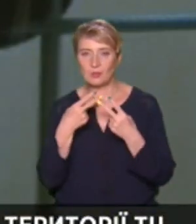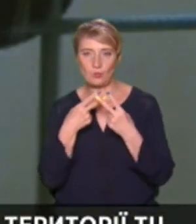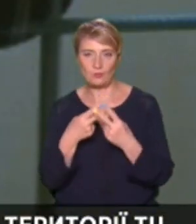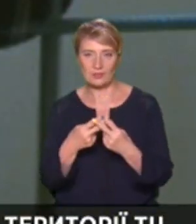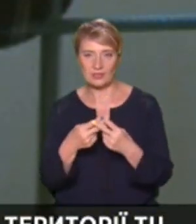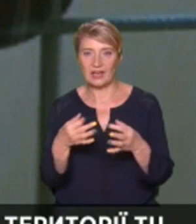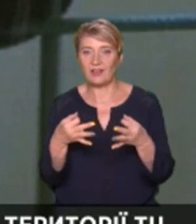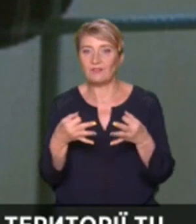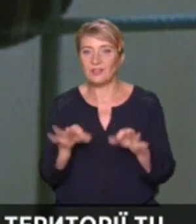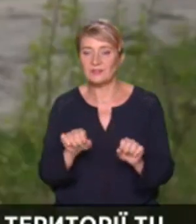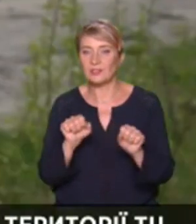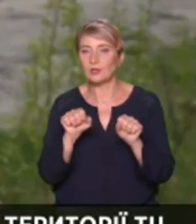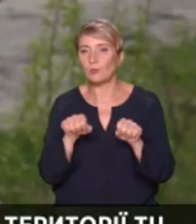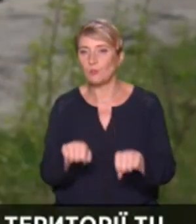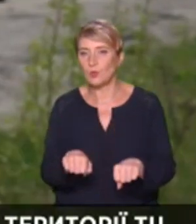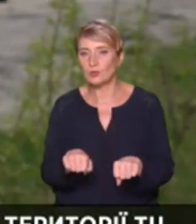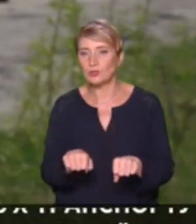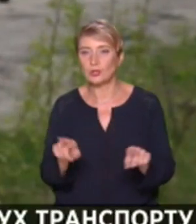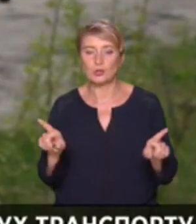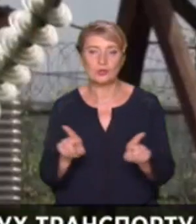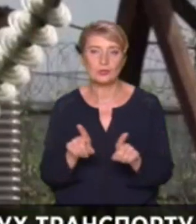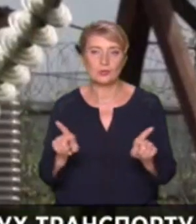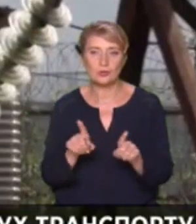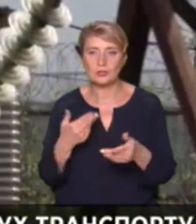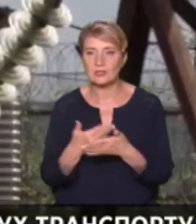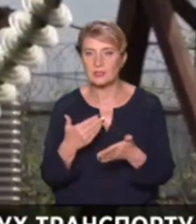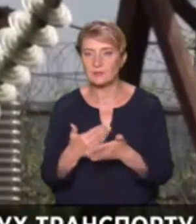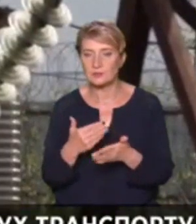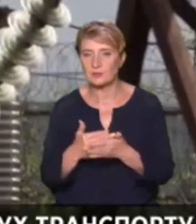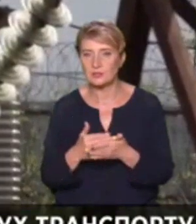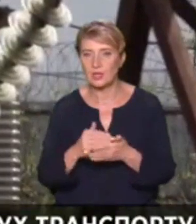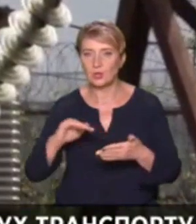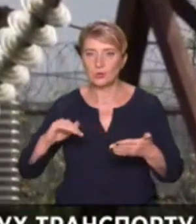І визволити його звідти може хіба що щось на зразок нового перевороту.